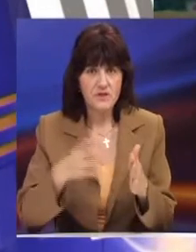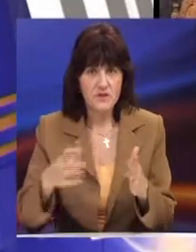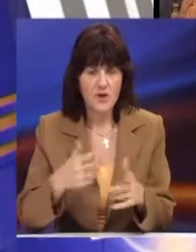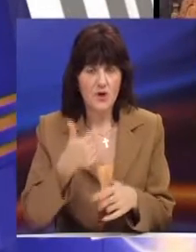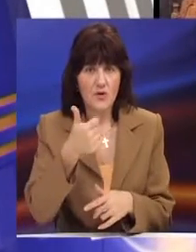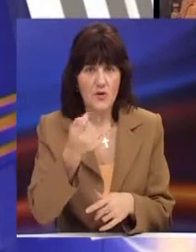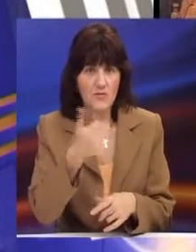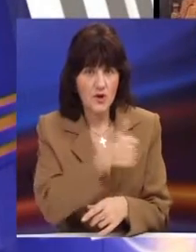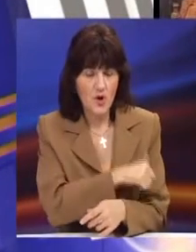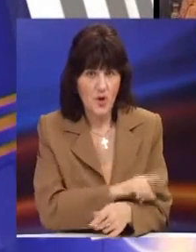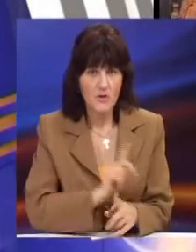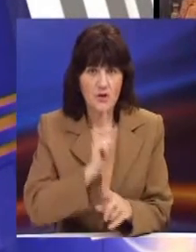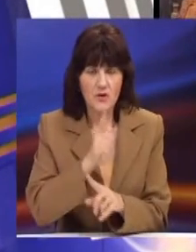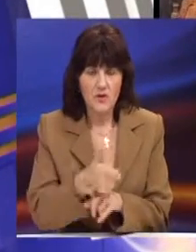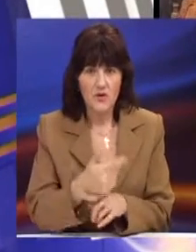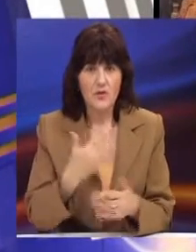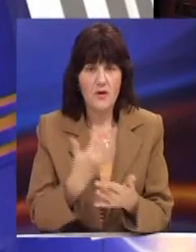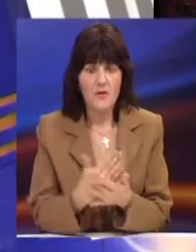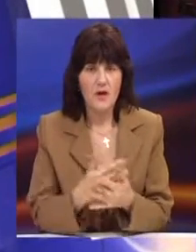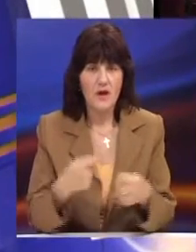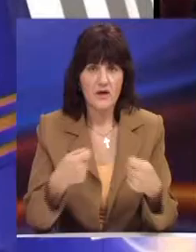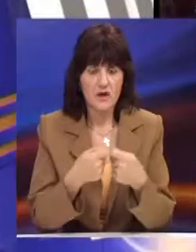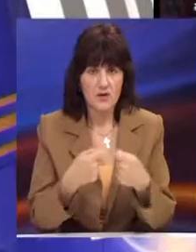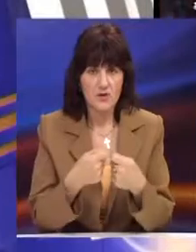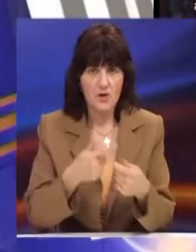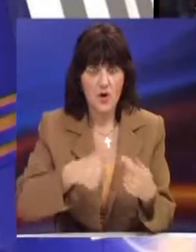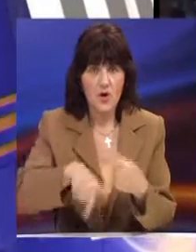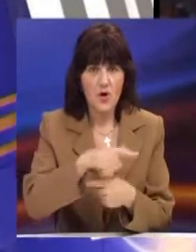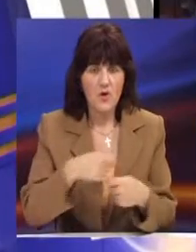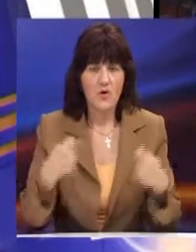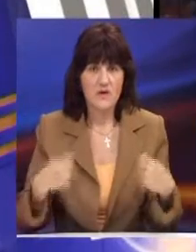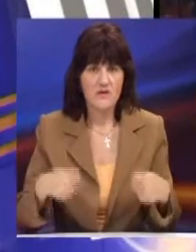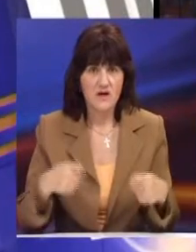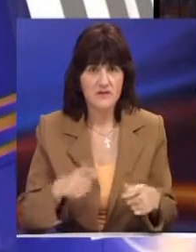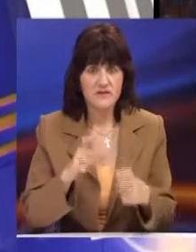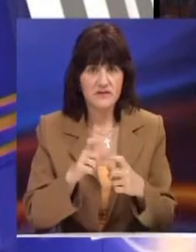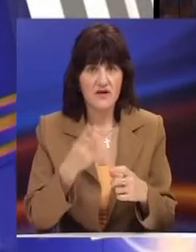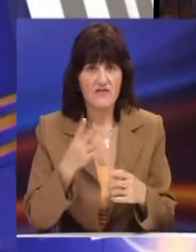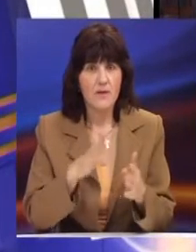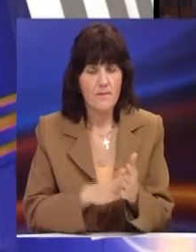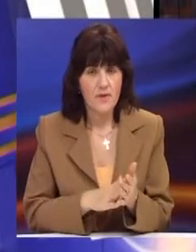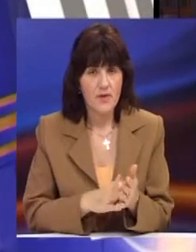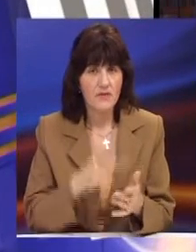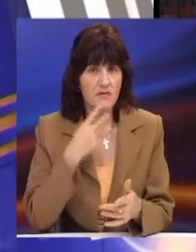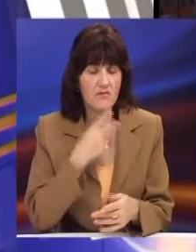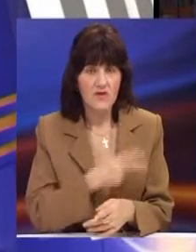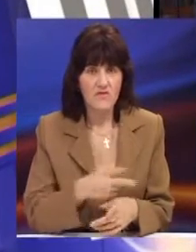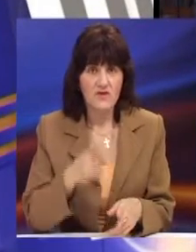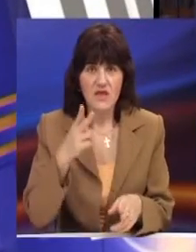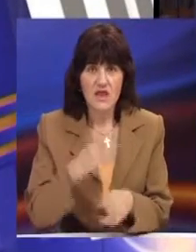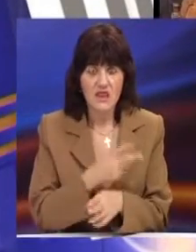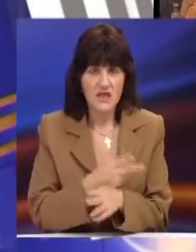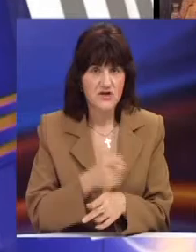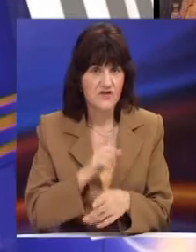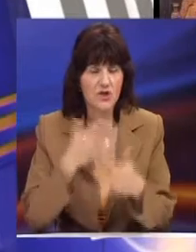poslaničkim klubovima u prvih godinu i po dana prethodnog mandata činile su koalicije oko DS-a i SVM-a. Međutim, nakon što SVM u